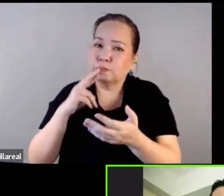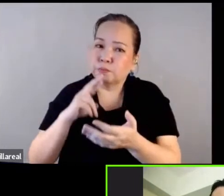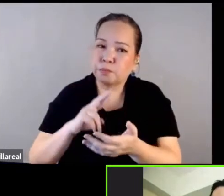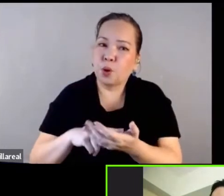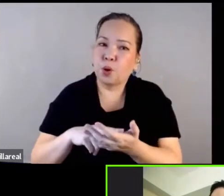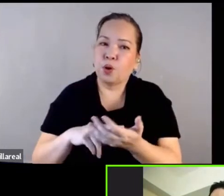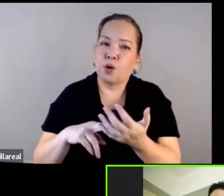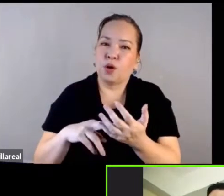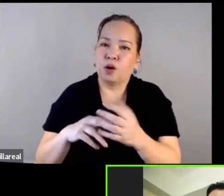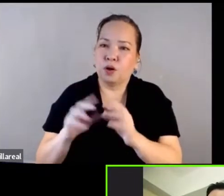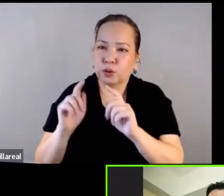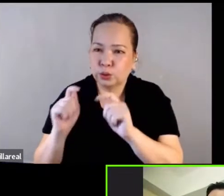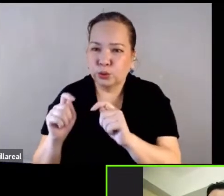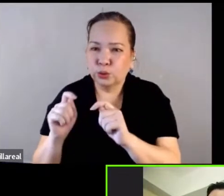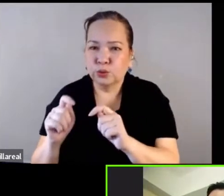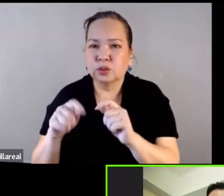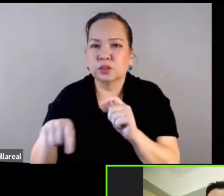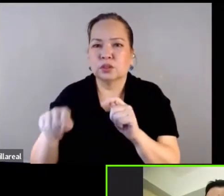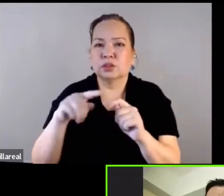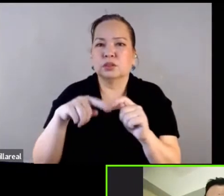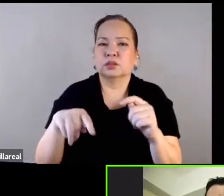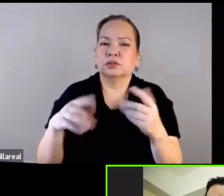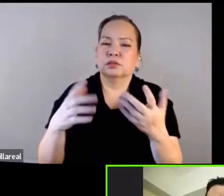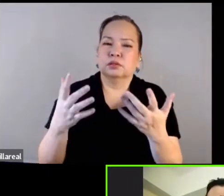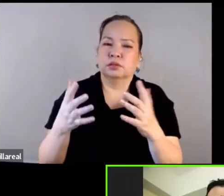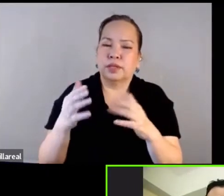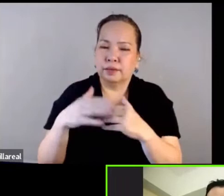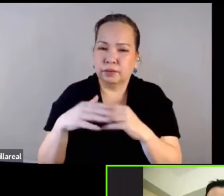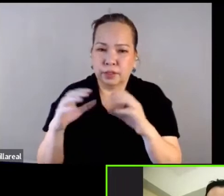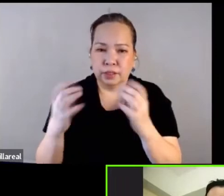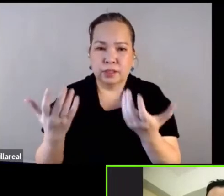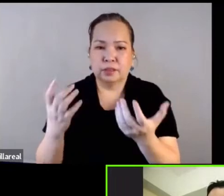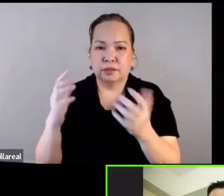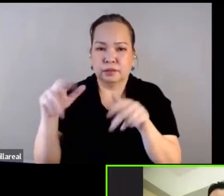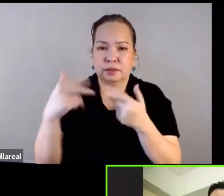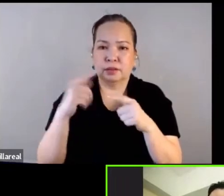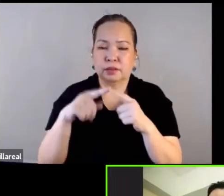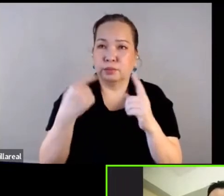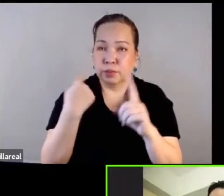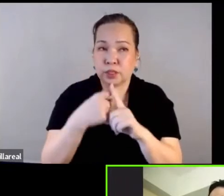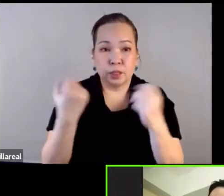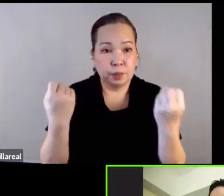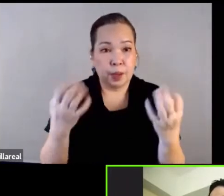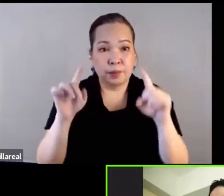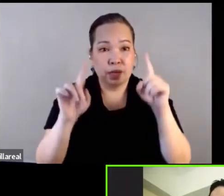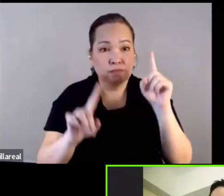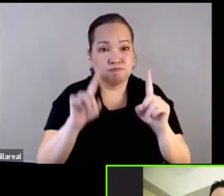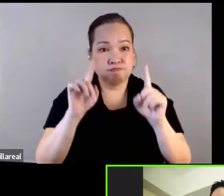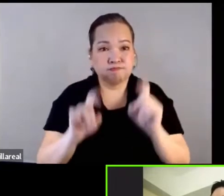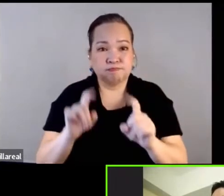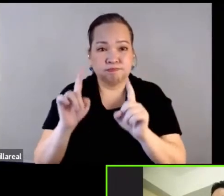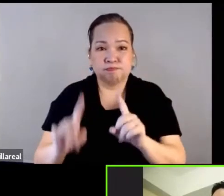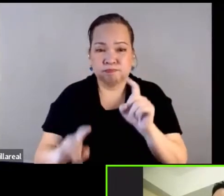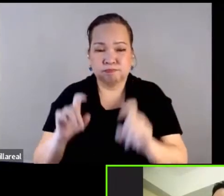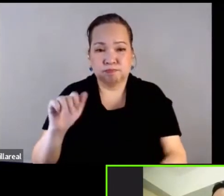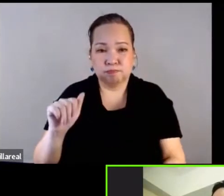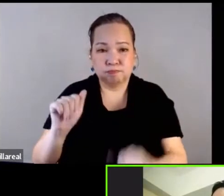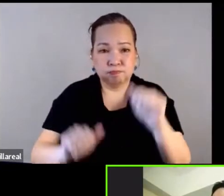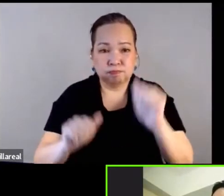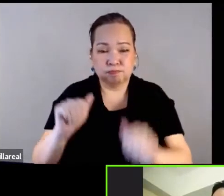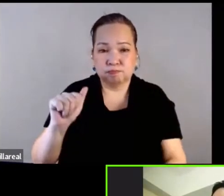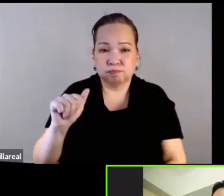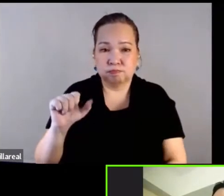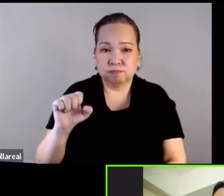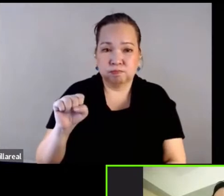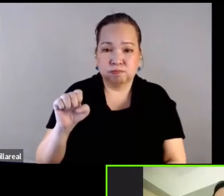communication. At sa katunayan, Mr. Chair, ay naglulunsad ngayon ng mga assessment, no? At tama-tama, nandito na rin, Mr. Chair, si ang aming